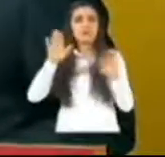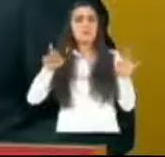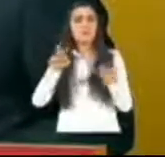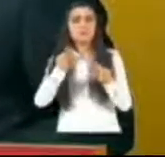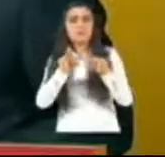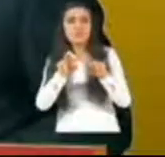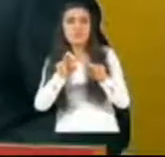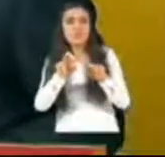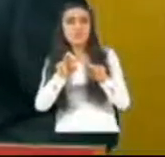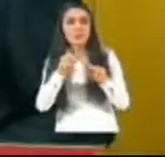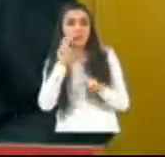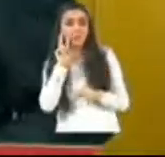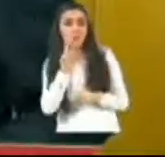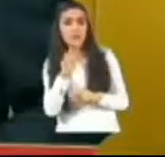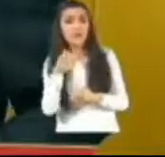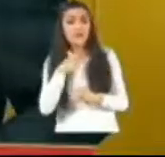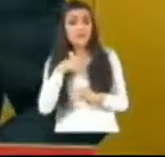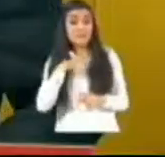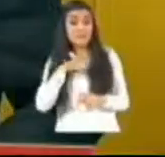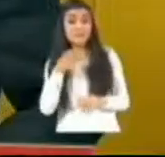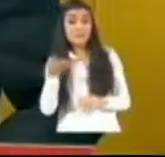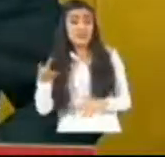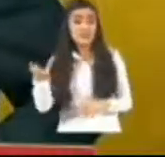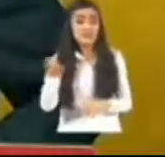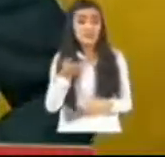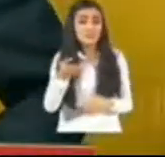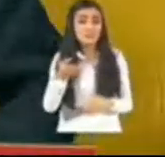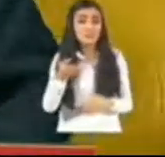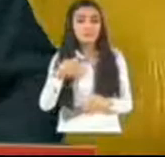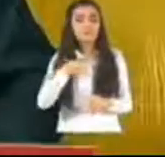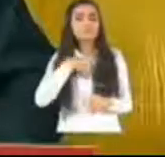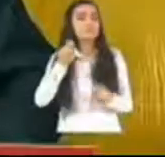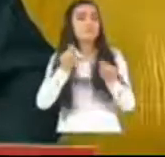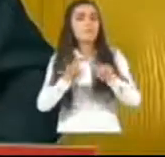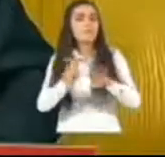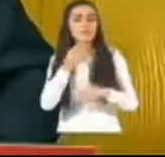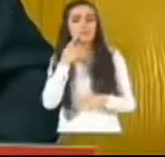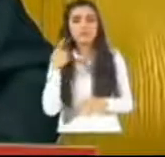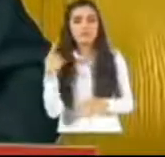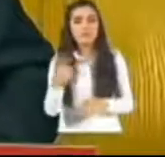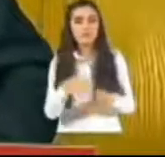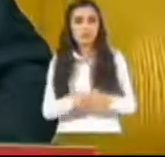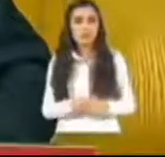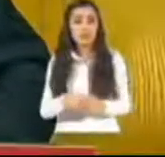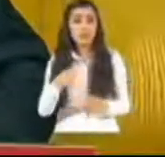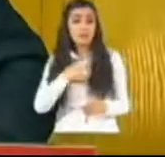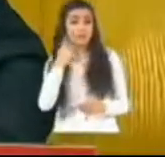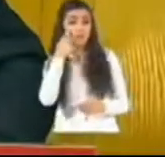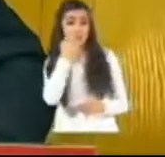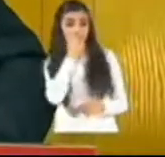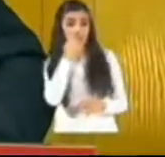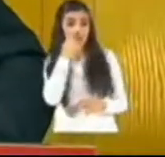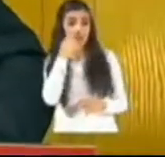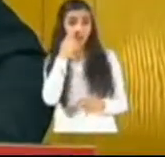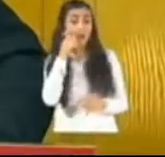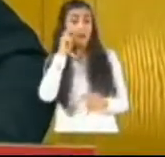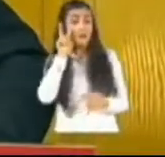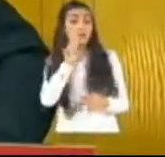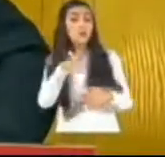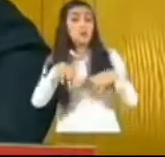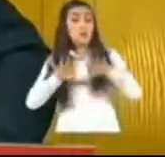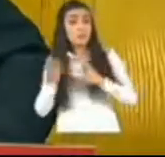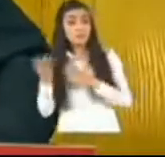gibi davrananlar bizi isteseler de özümseyemezler. Kendi gözlerindeki kirişi